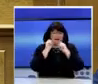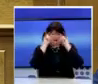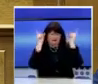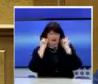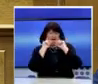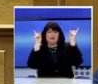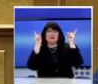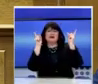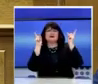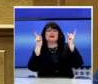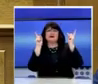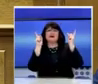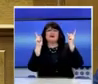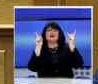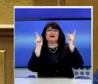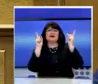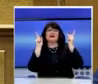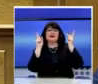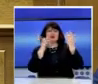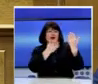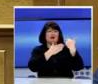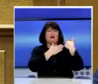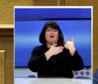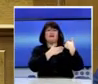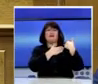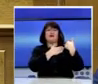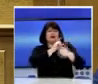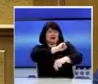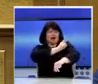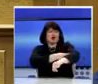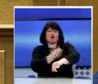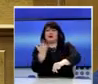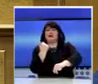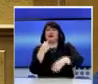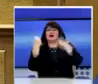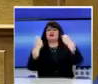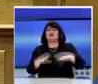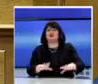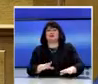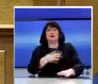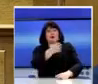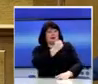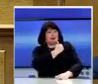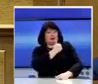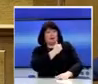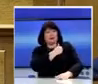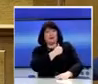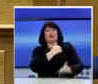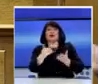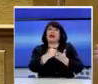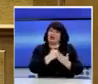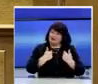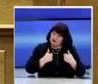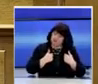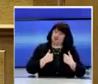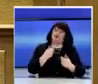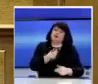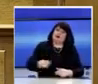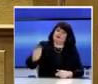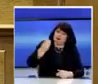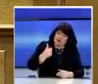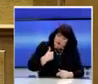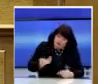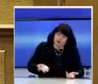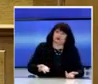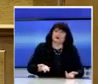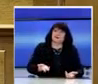πρωτοφανή επιτελική ανικανότητα του κράτους. Θα με πείτε υπερβολικό. Θα με πείτε άδικο.